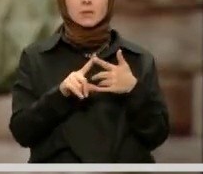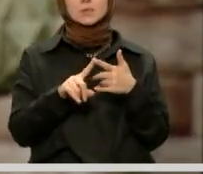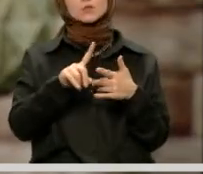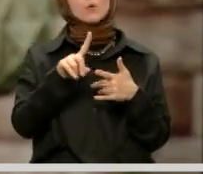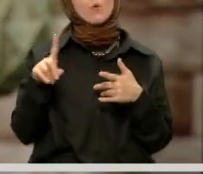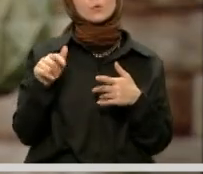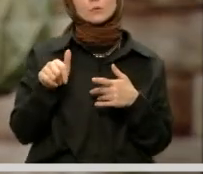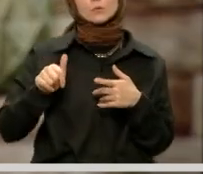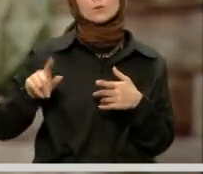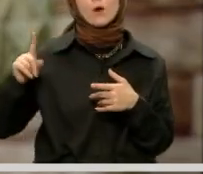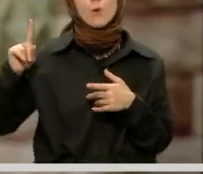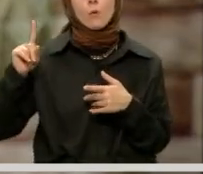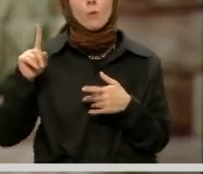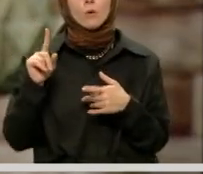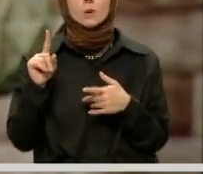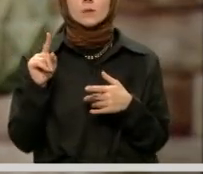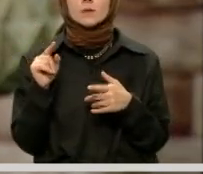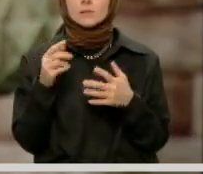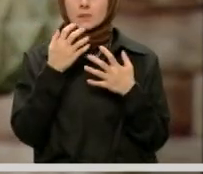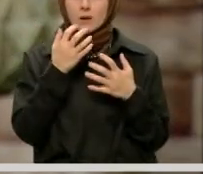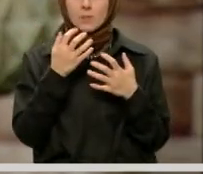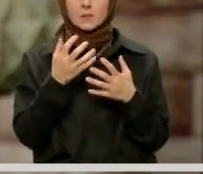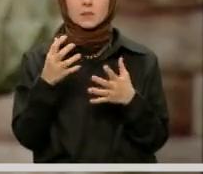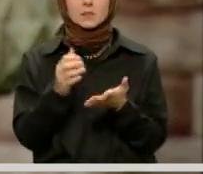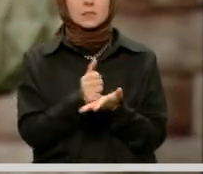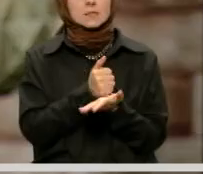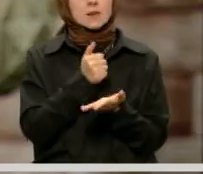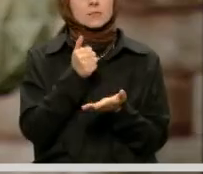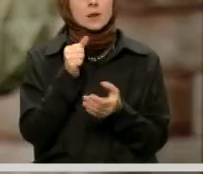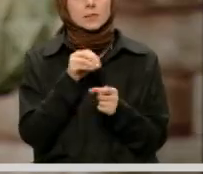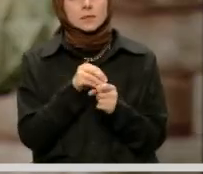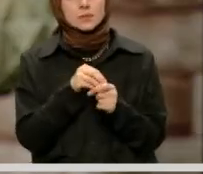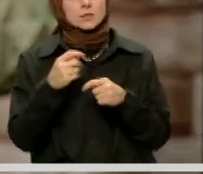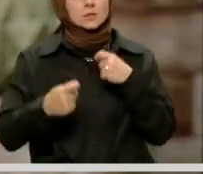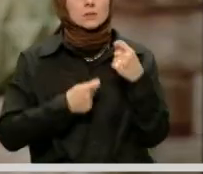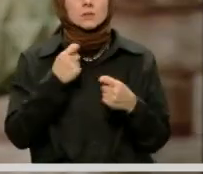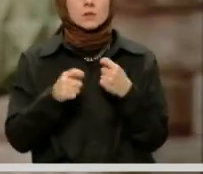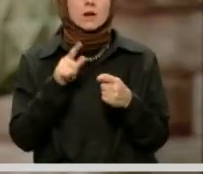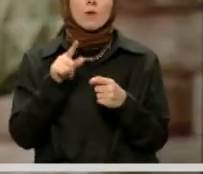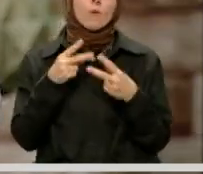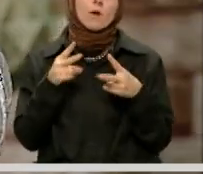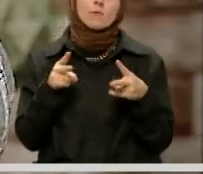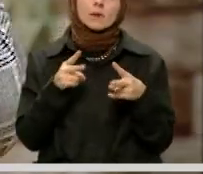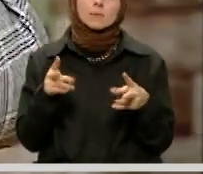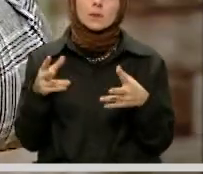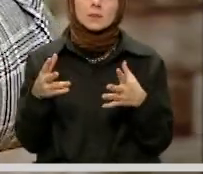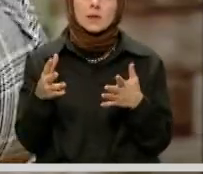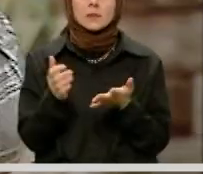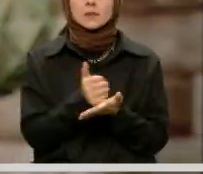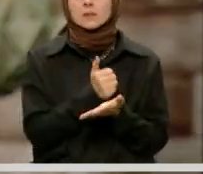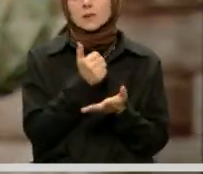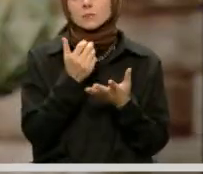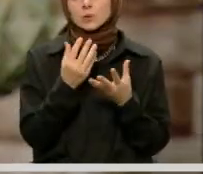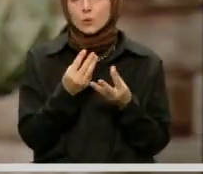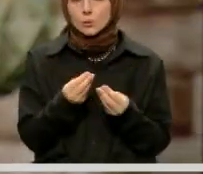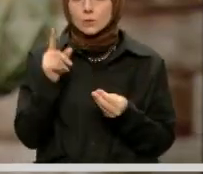o rahmeti elde etmek için gayret edenler mağfireti de elde ediyor. Hmm. Yani Allah rahmetini